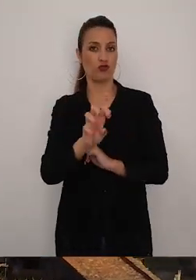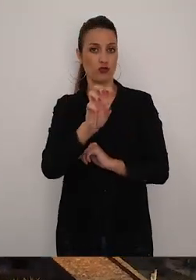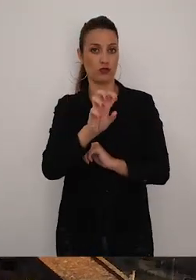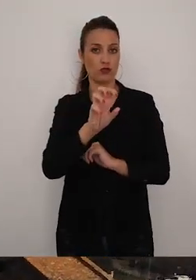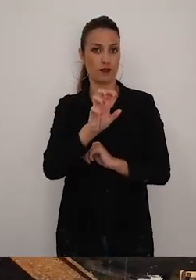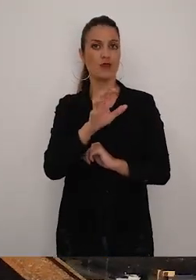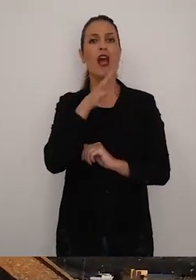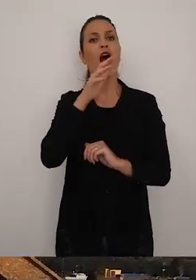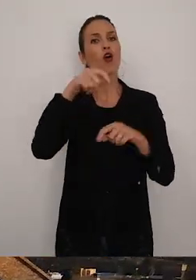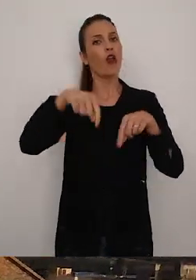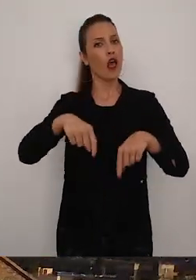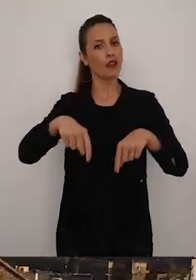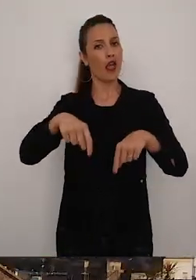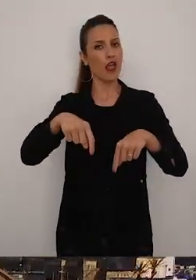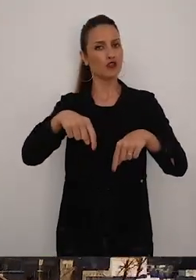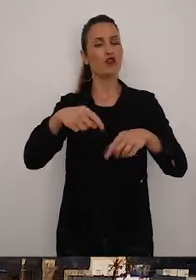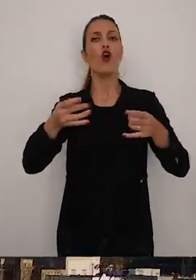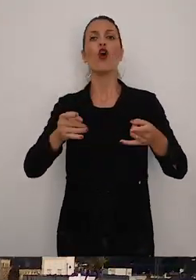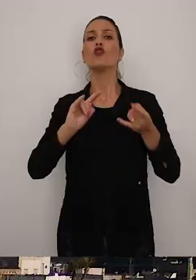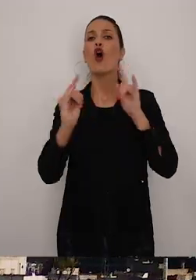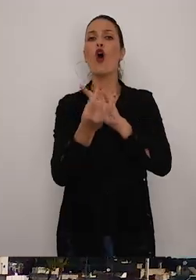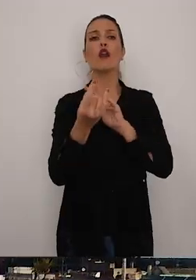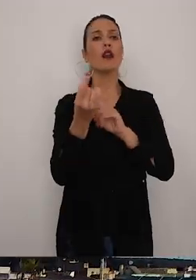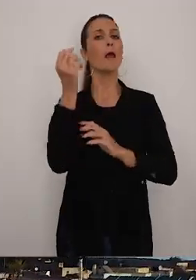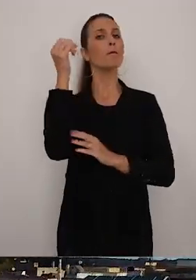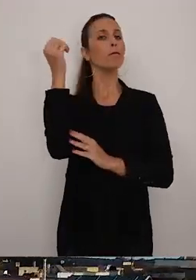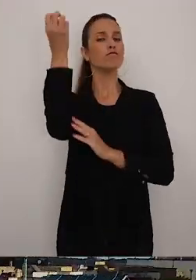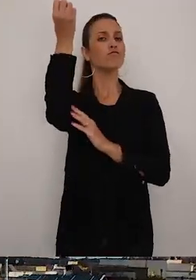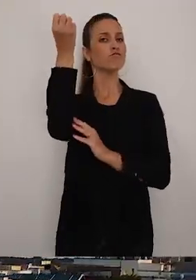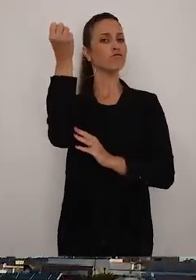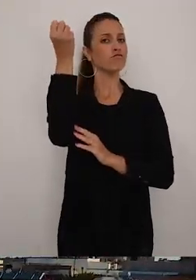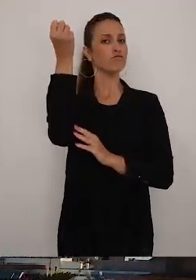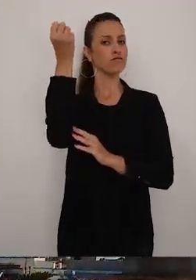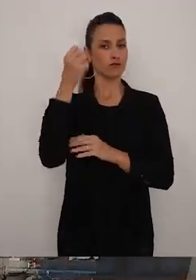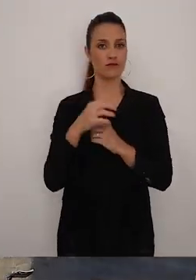ancora oggi domina con la sua sobria bellezza sulle abitazioni del paese.